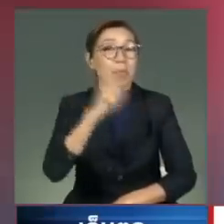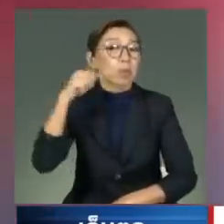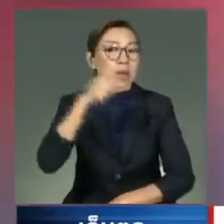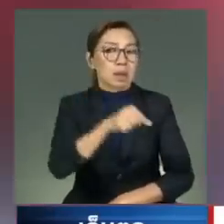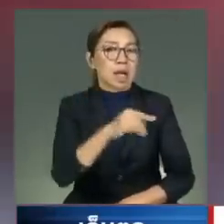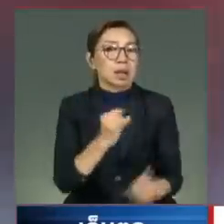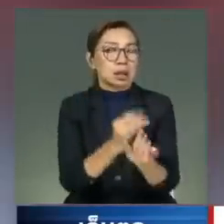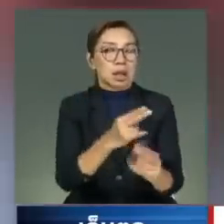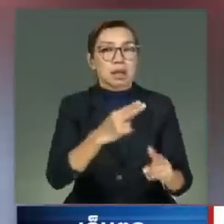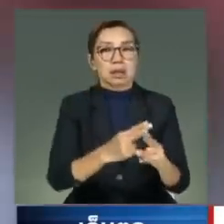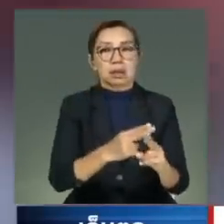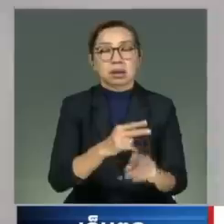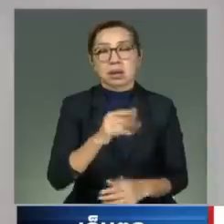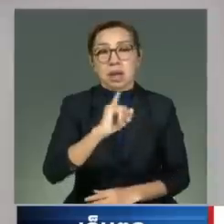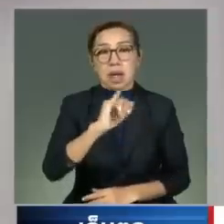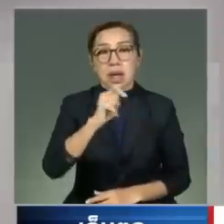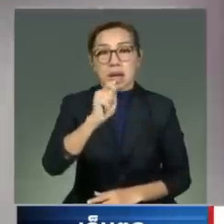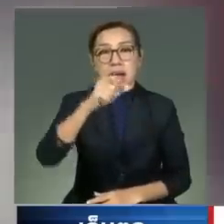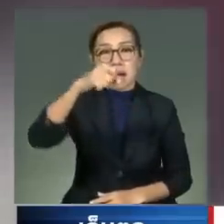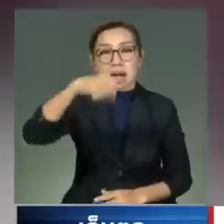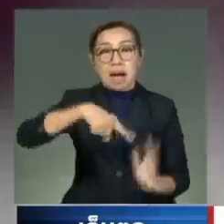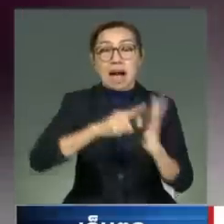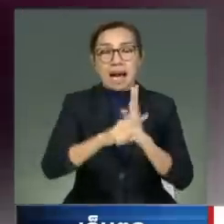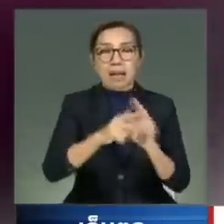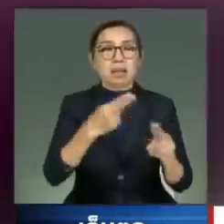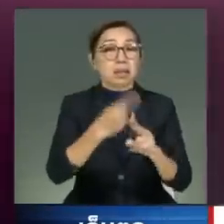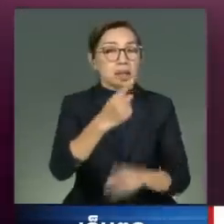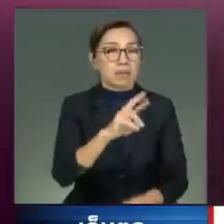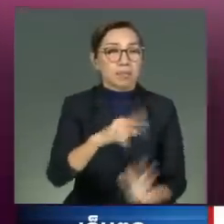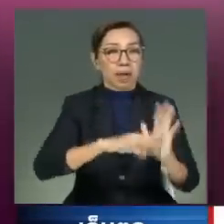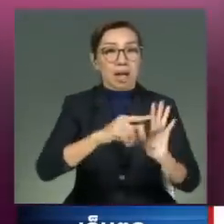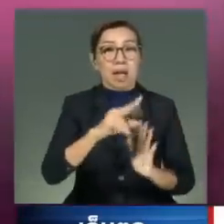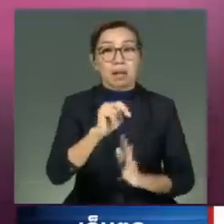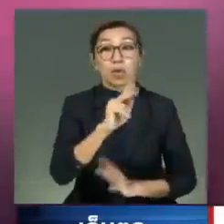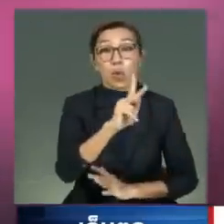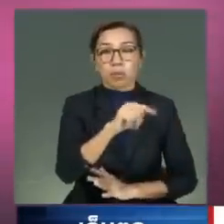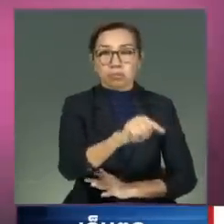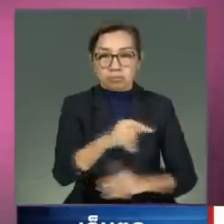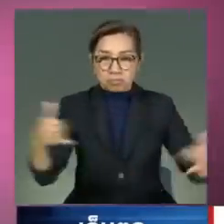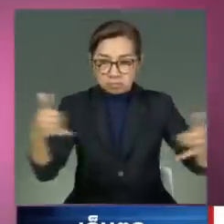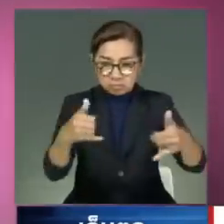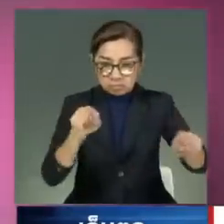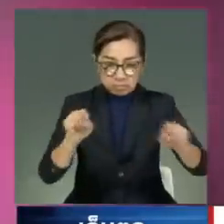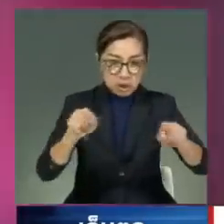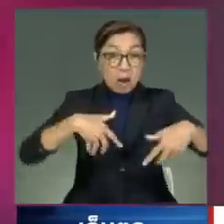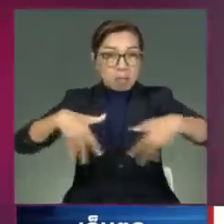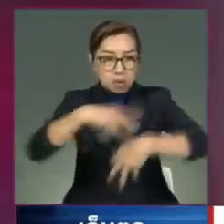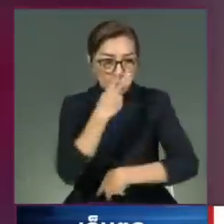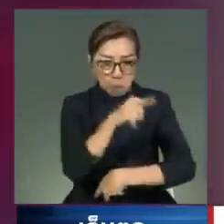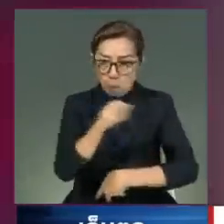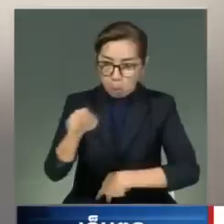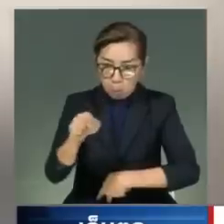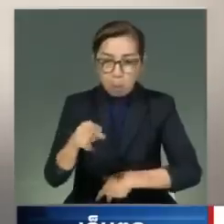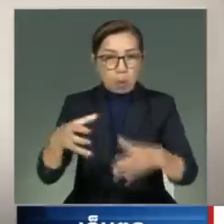รัชนกศรีนอกนะคะวันนี้เนี่ยทุกสภากาแฟแถวถนนเอกชัยบางบอนเขาพากันพูดแต่เรื่องของการแข่งขันระหว่าง